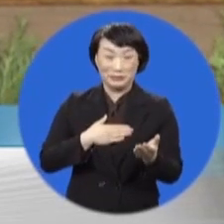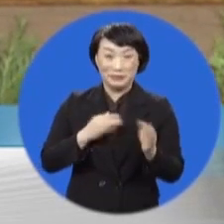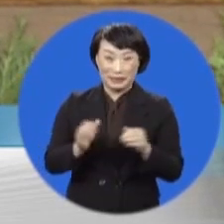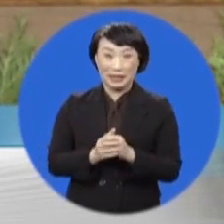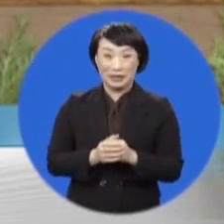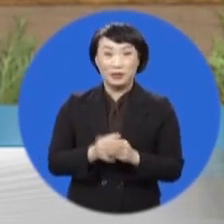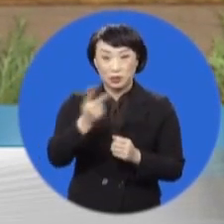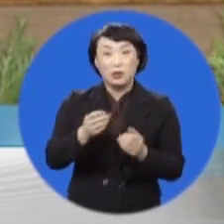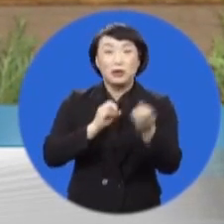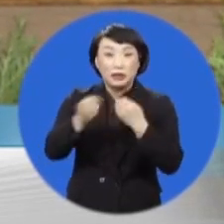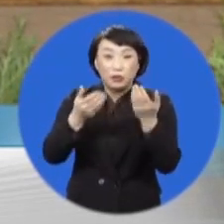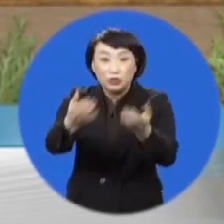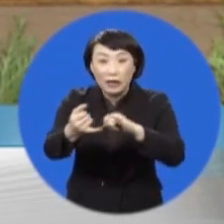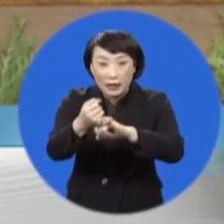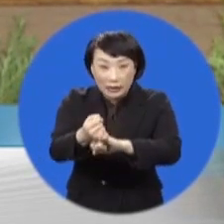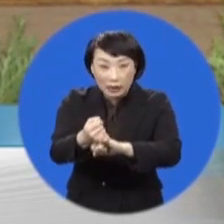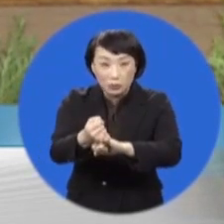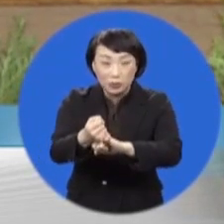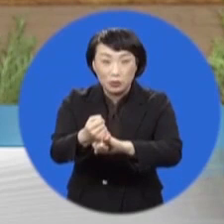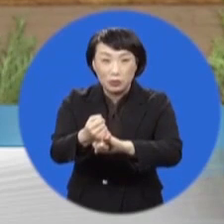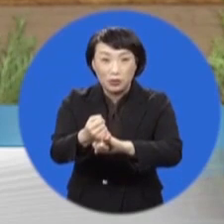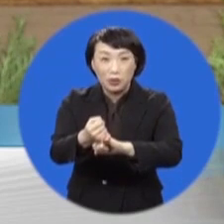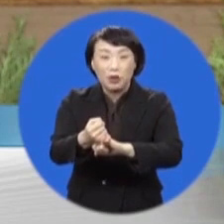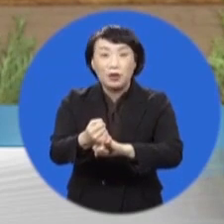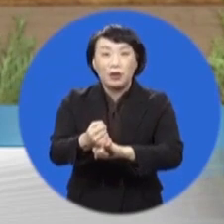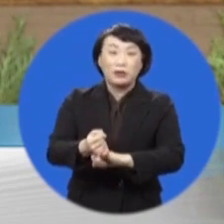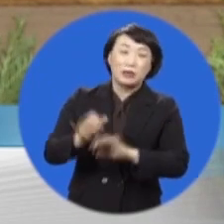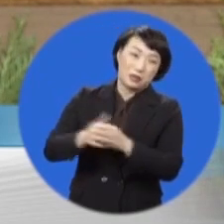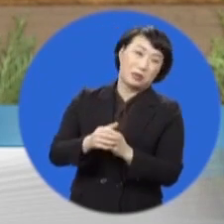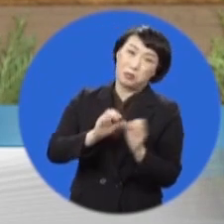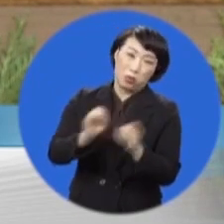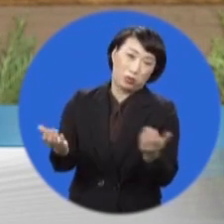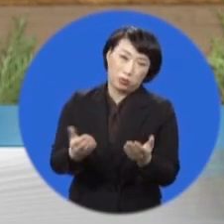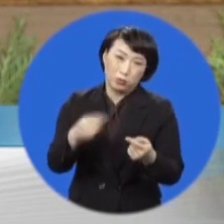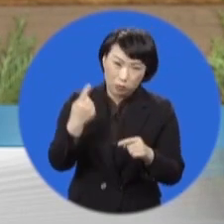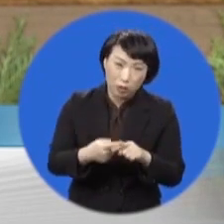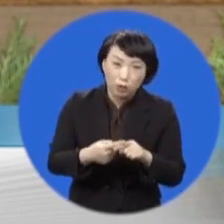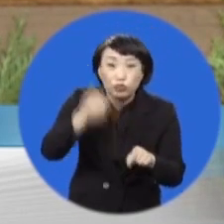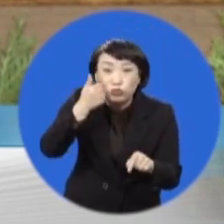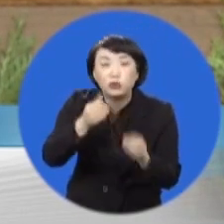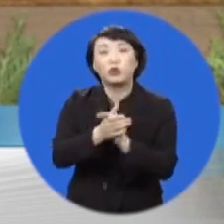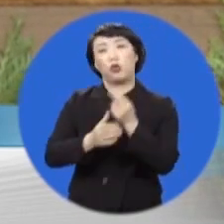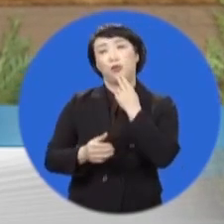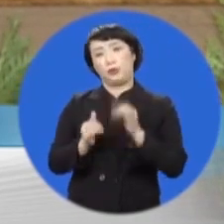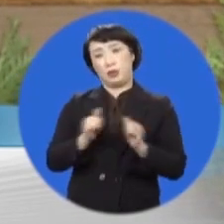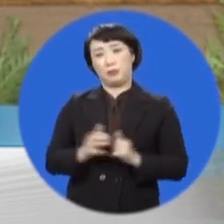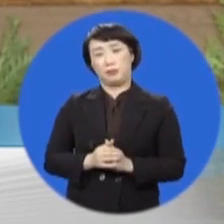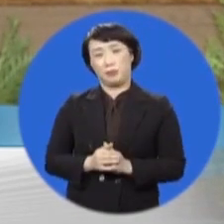적 또한 주시겠다는 약속을 보인 않은 초 4 누가 기도하지 않는 사람이